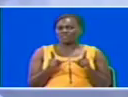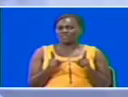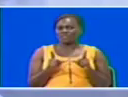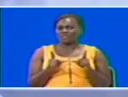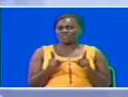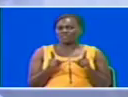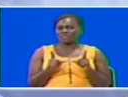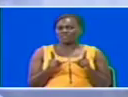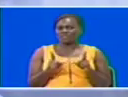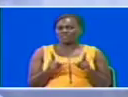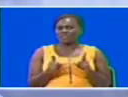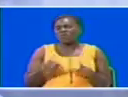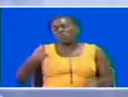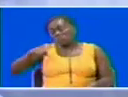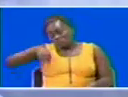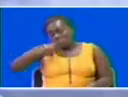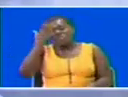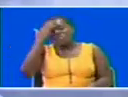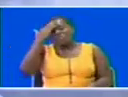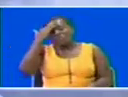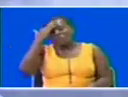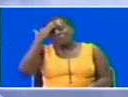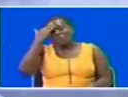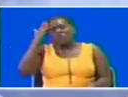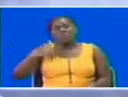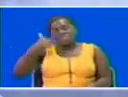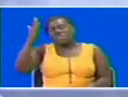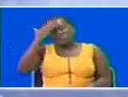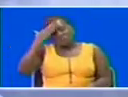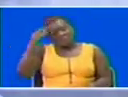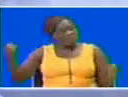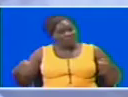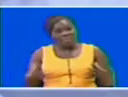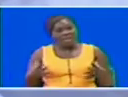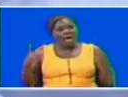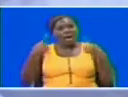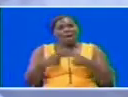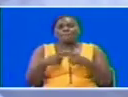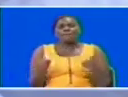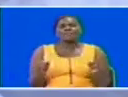Tunawajua. Lakini